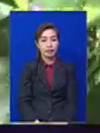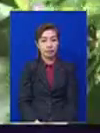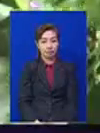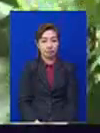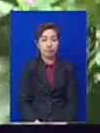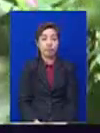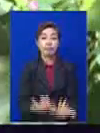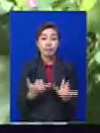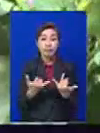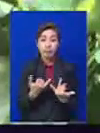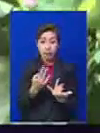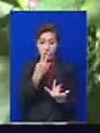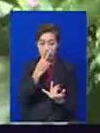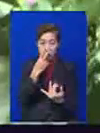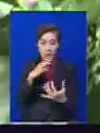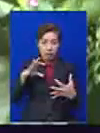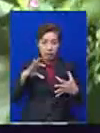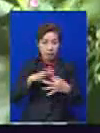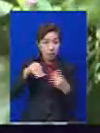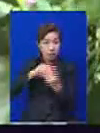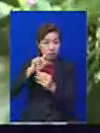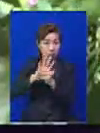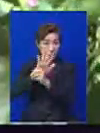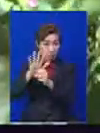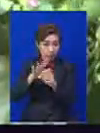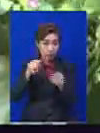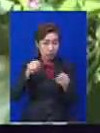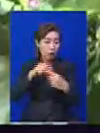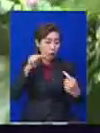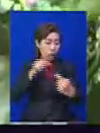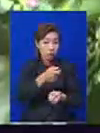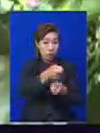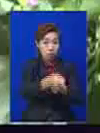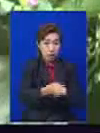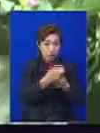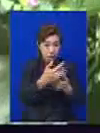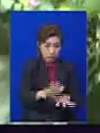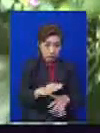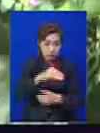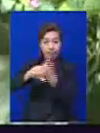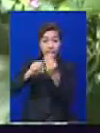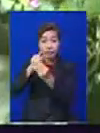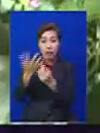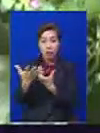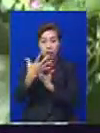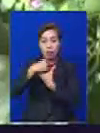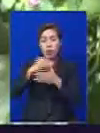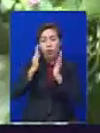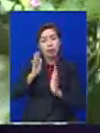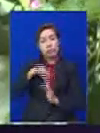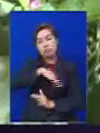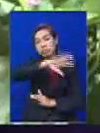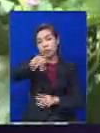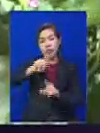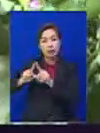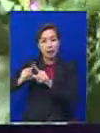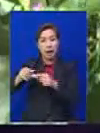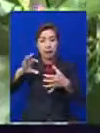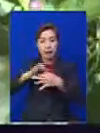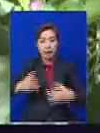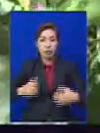นอกจากนำมาใช้กับการเกษตรแล้วนะคะหลักปรัชญาเศรษฐกิจพอเพียงก็สามารถใช้กับทุกๆคนในเรื่องของการดำร